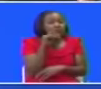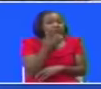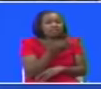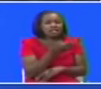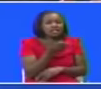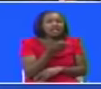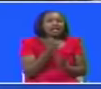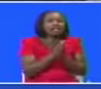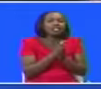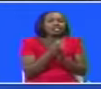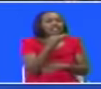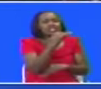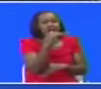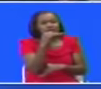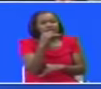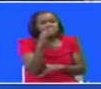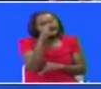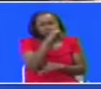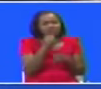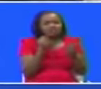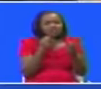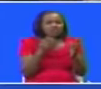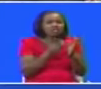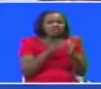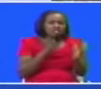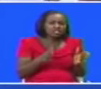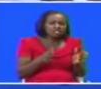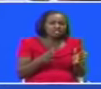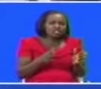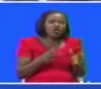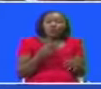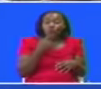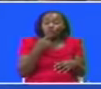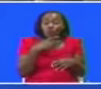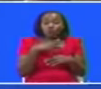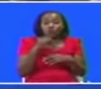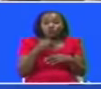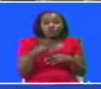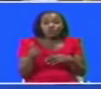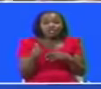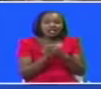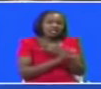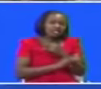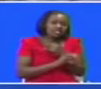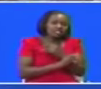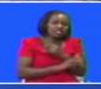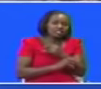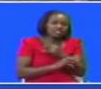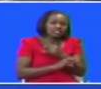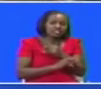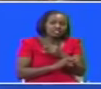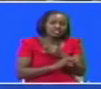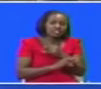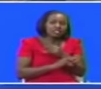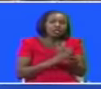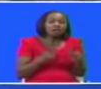na Zambia wamekosa madaktari wengi ambao wameenda ngambo kuenda kutafuta mapato na ambao hawakuwa